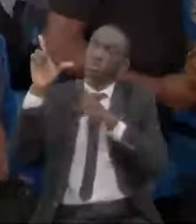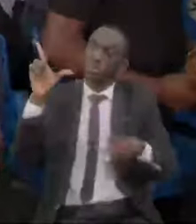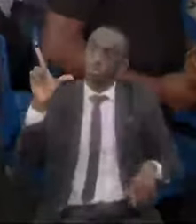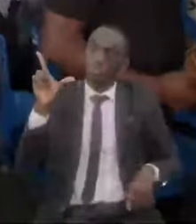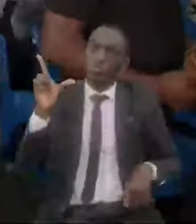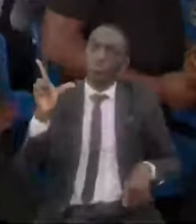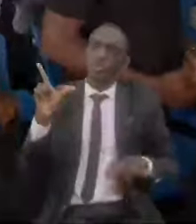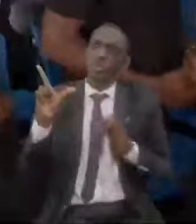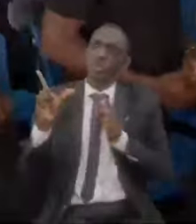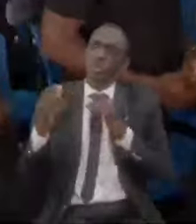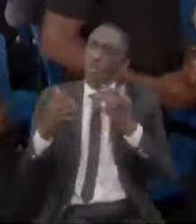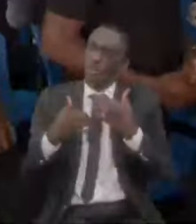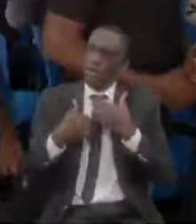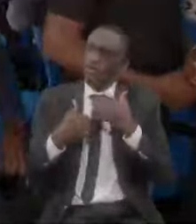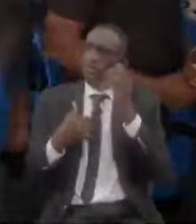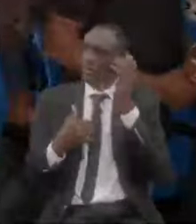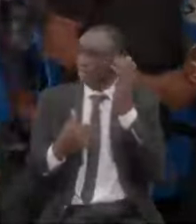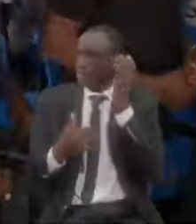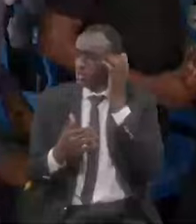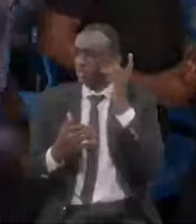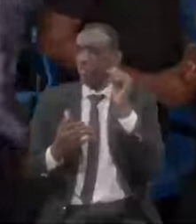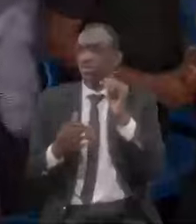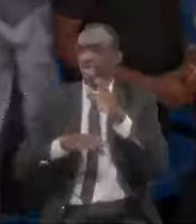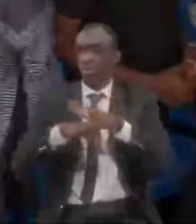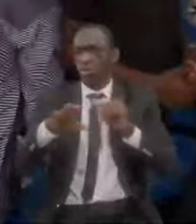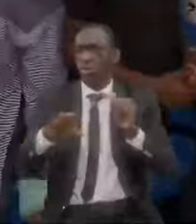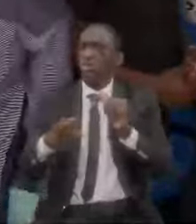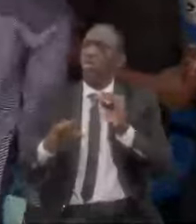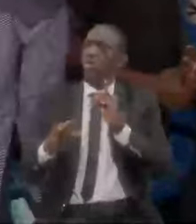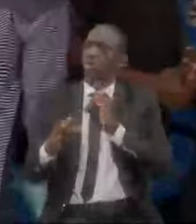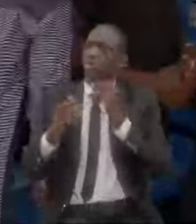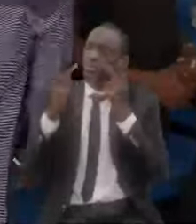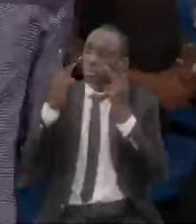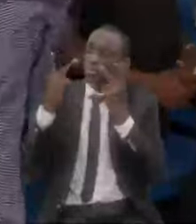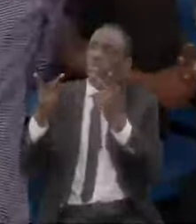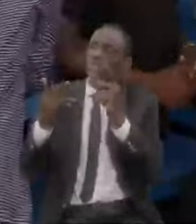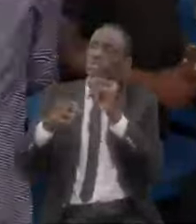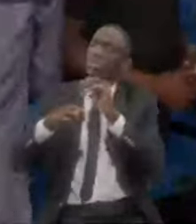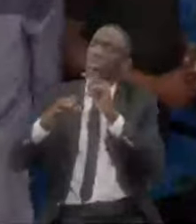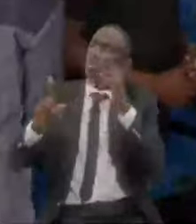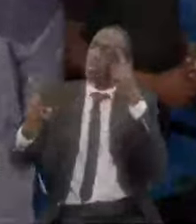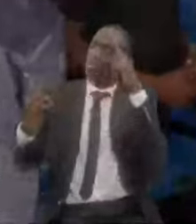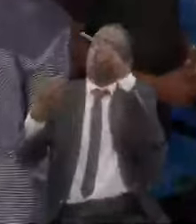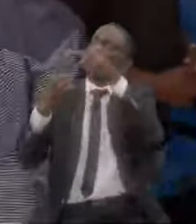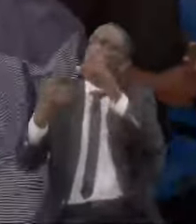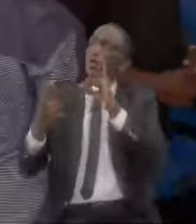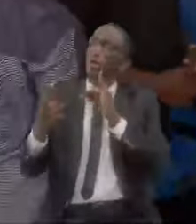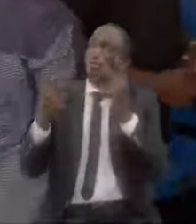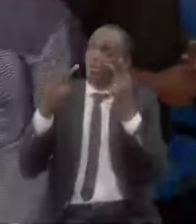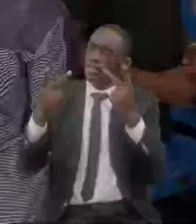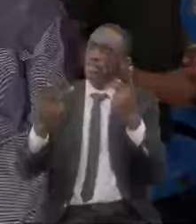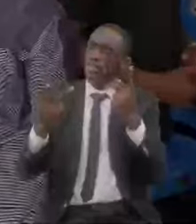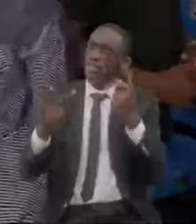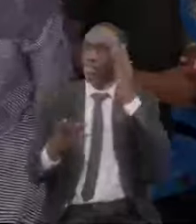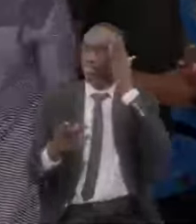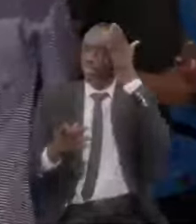j'ai entendu l'appel. Je vois l'objectif. Je vois la destination.